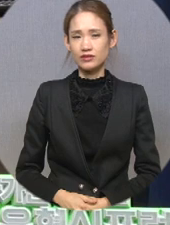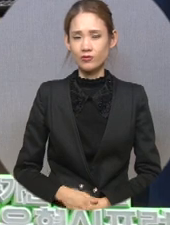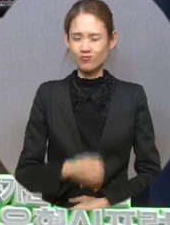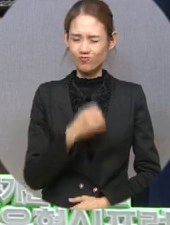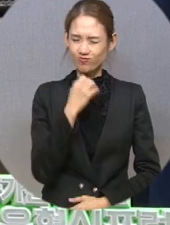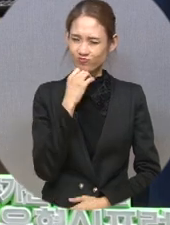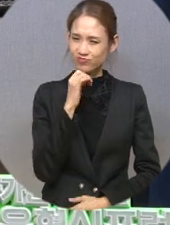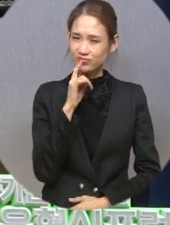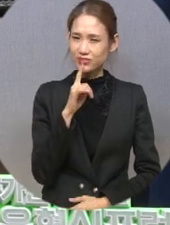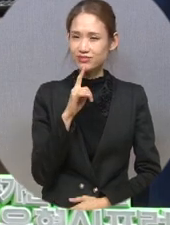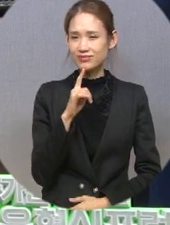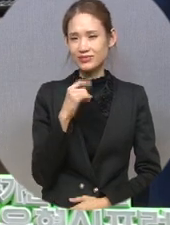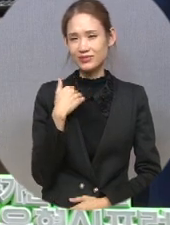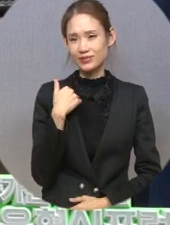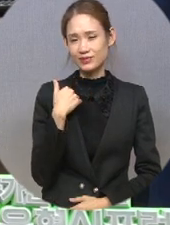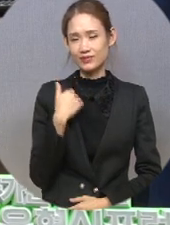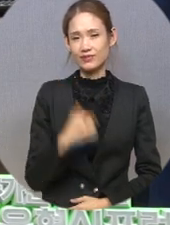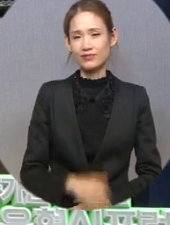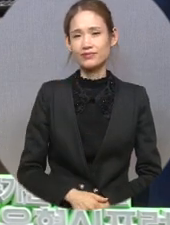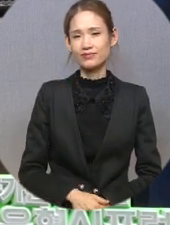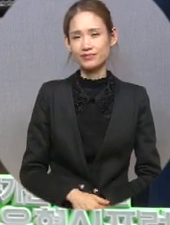우스갯소리를 합니다. 선생님들 사이에도